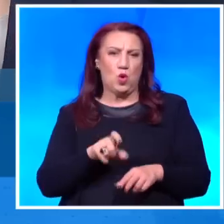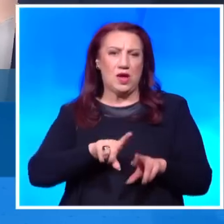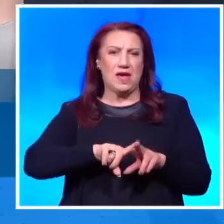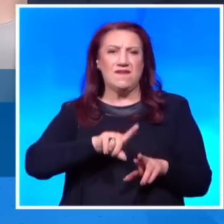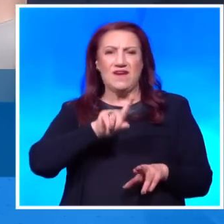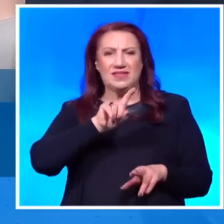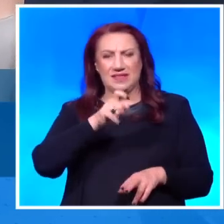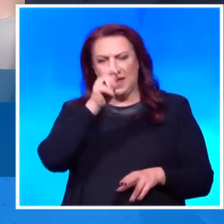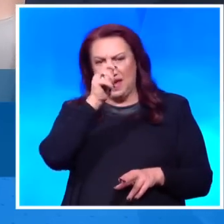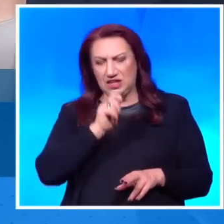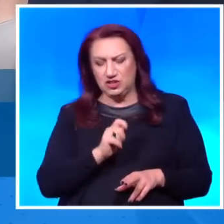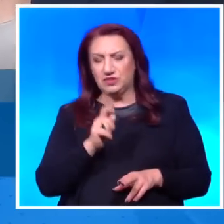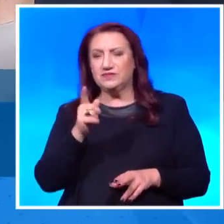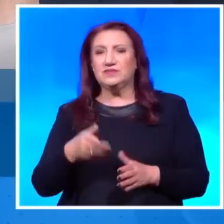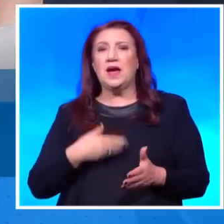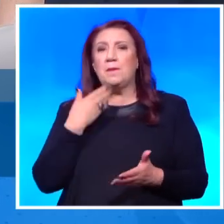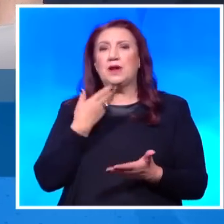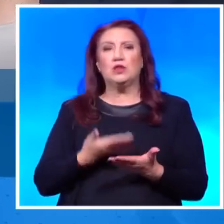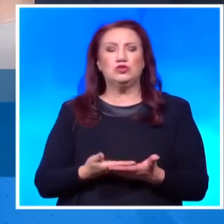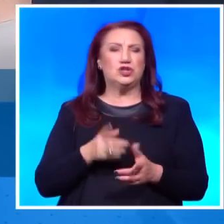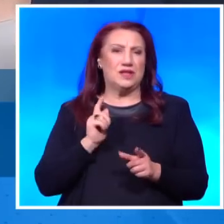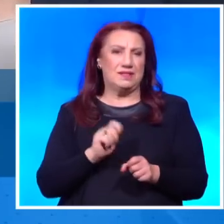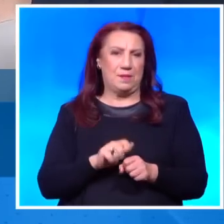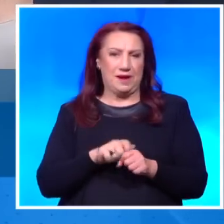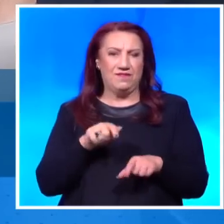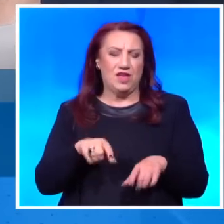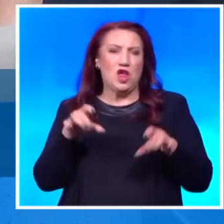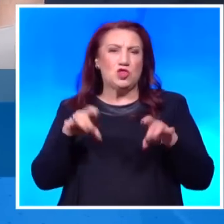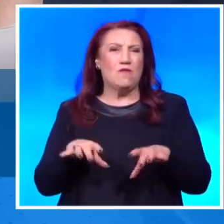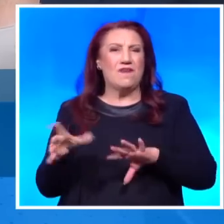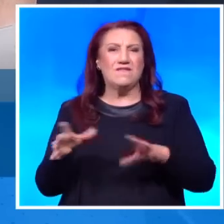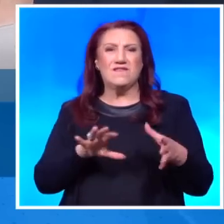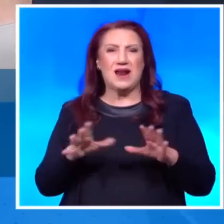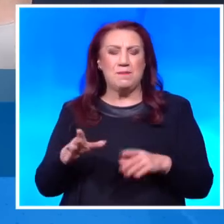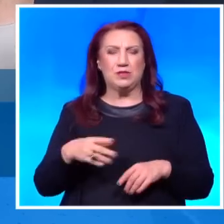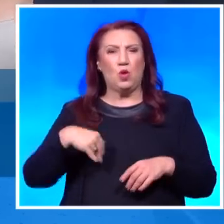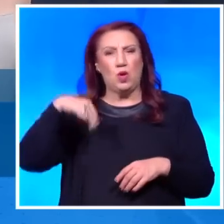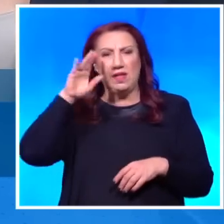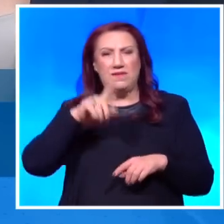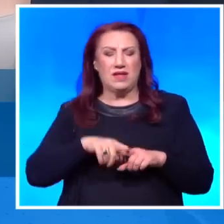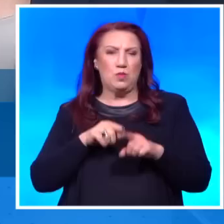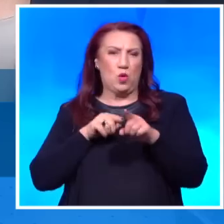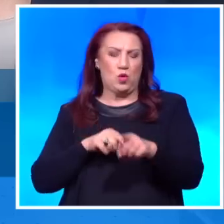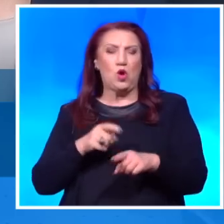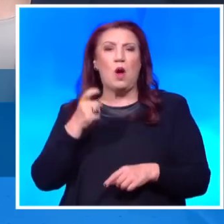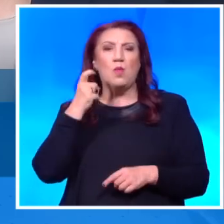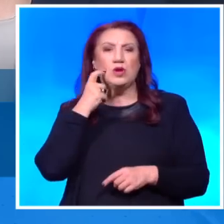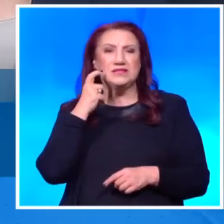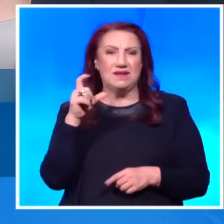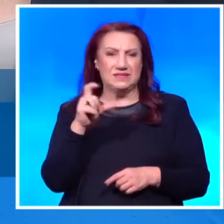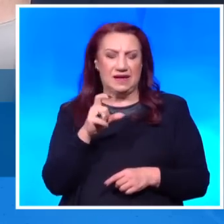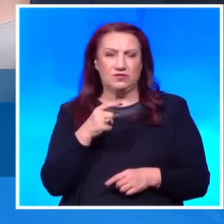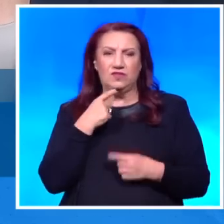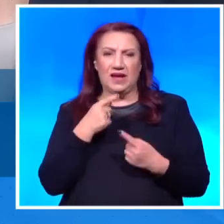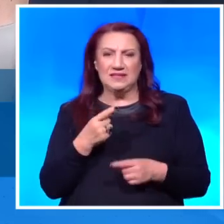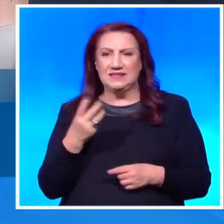Предложението идва от изпълняващия функцията главен прокурор Борислав Сарафов, който в края на миналата седмица заяви, че и трите са